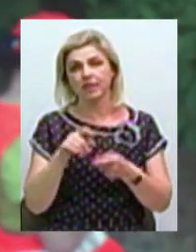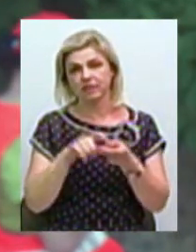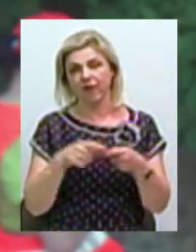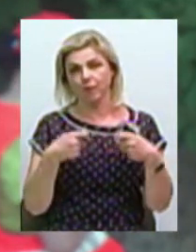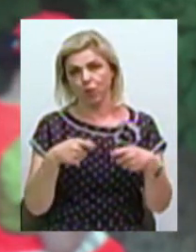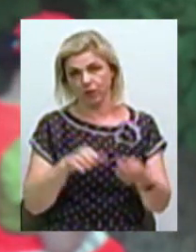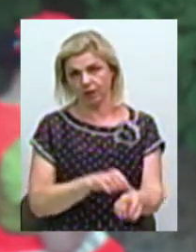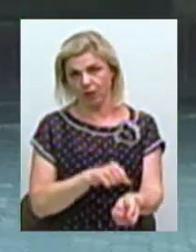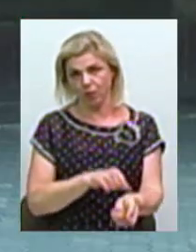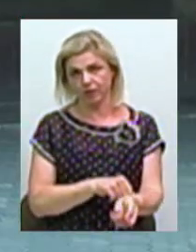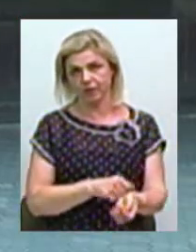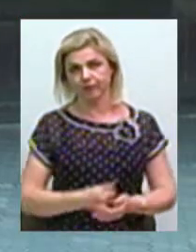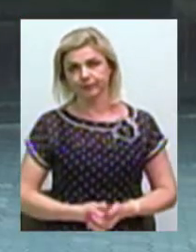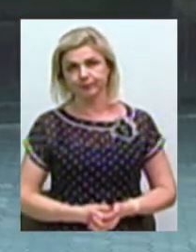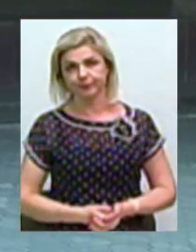продажем наркотиків.